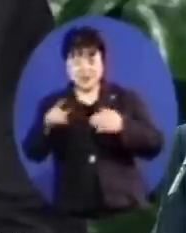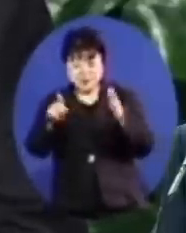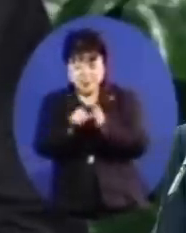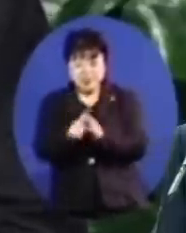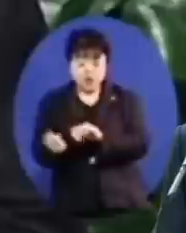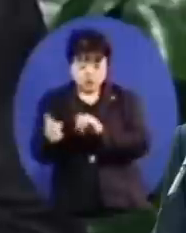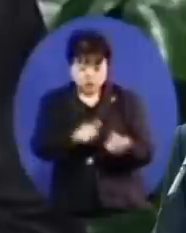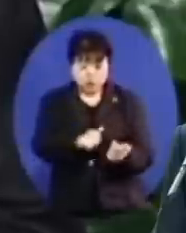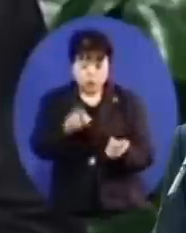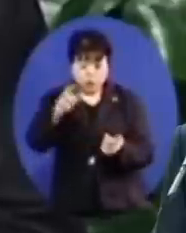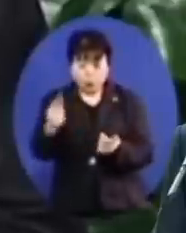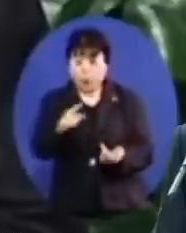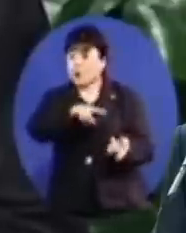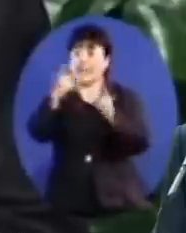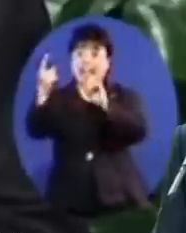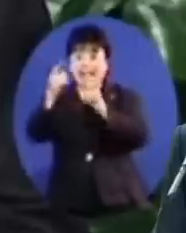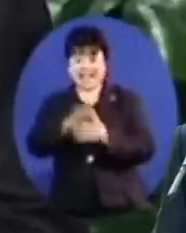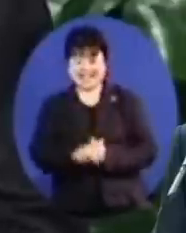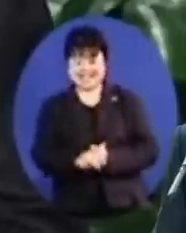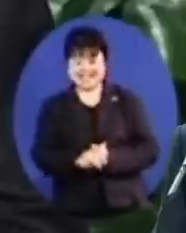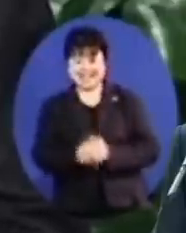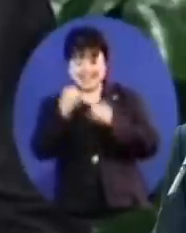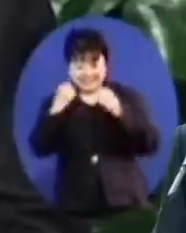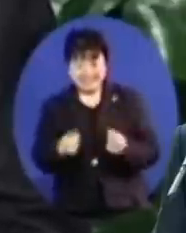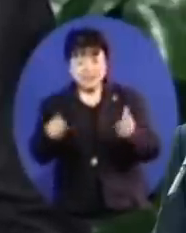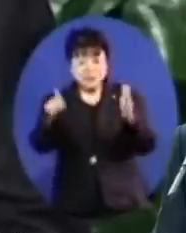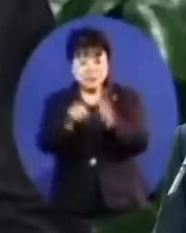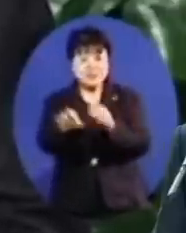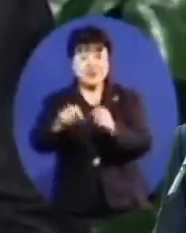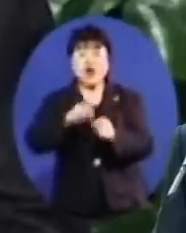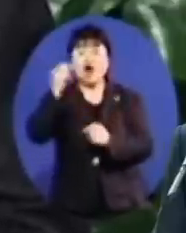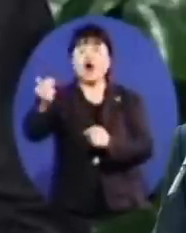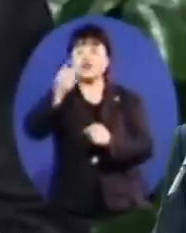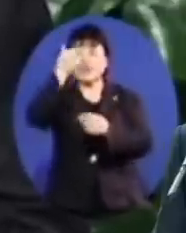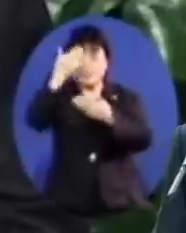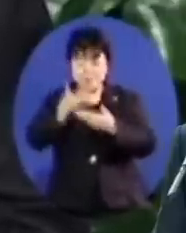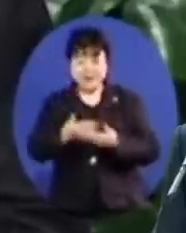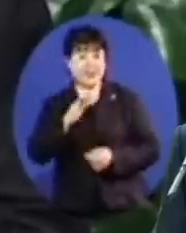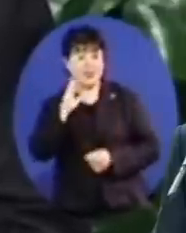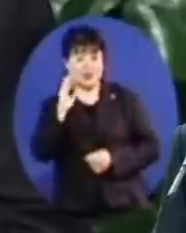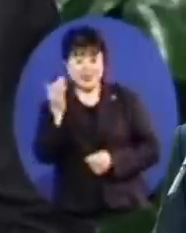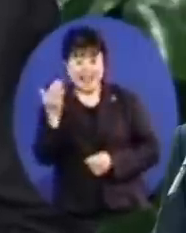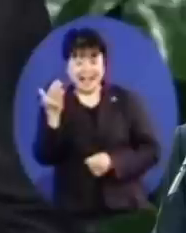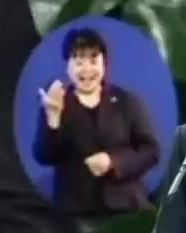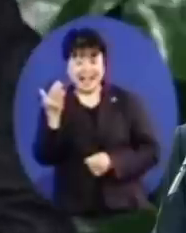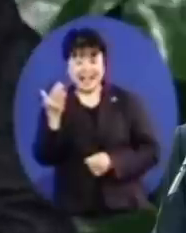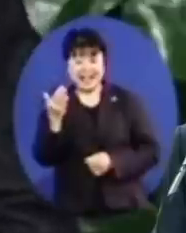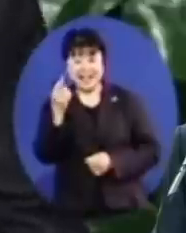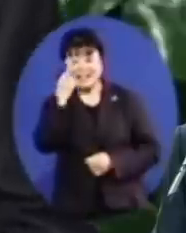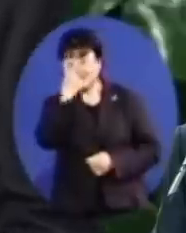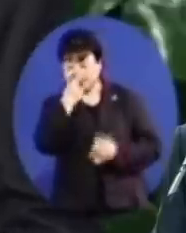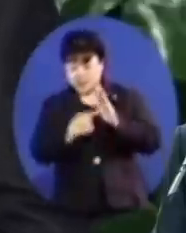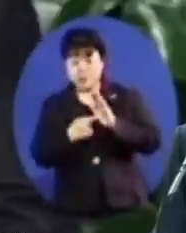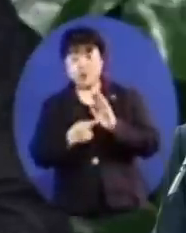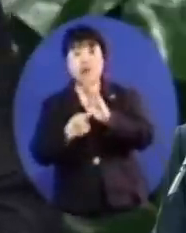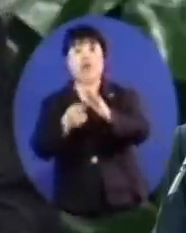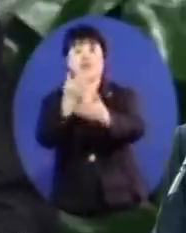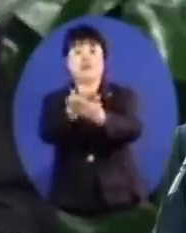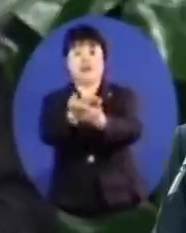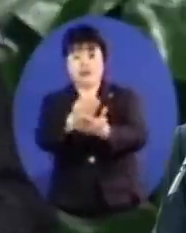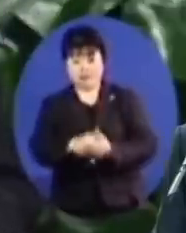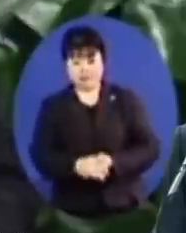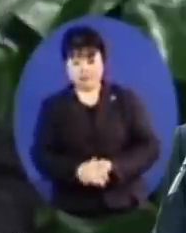자는 죽어도 살겠고 살아서 믿는 자는 영원히 죽음을 보지 않냐. 증명하시오. 당연히 그 말